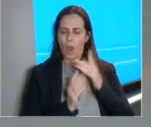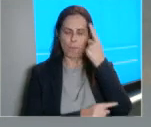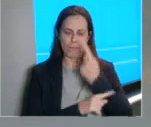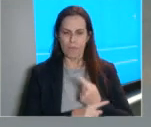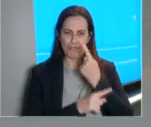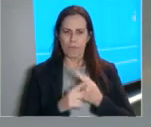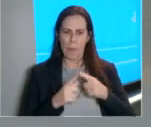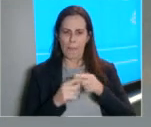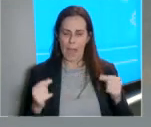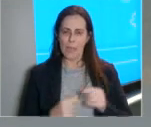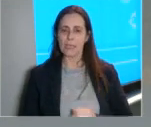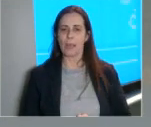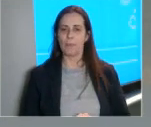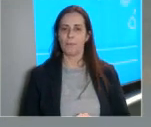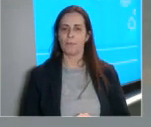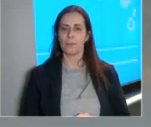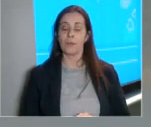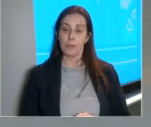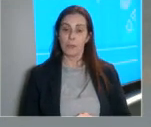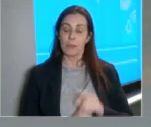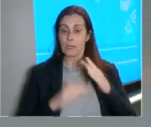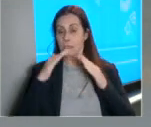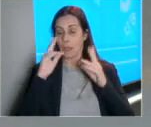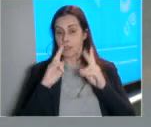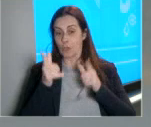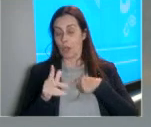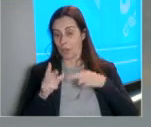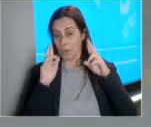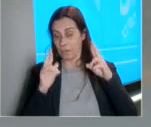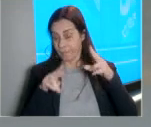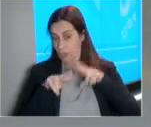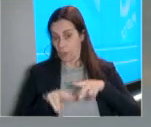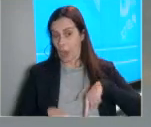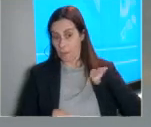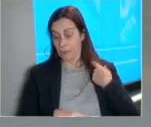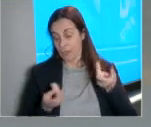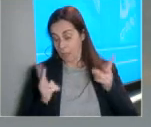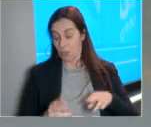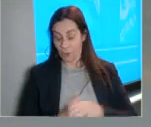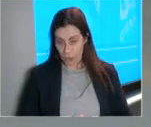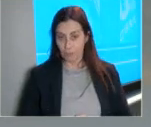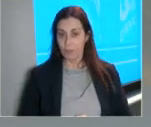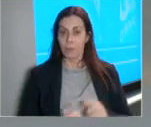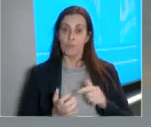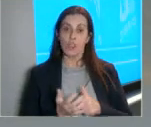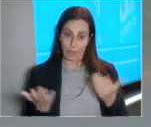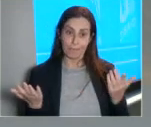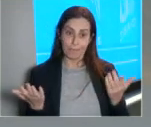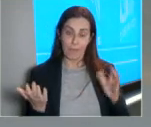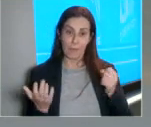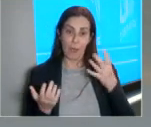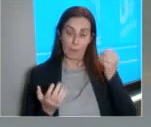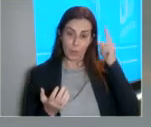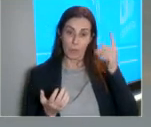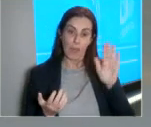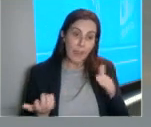האחרונים ברצועת עזה בג'יהאד האיסלאמי. זוהי הפסקת אש, אנחנו מקווים שתחזיק מעמד ככל שניתן, כדי שלפחות, אם לא 40